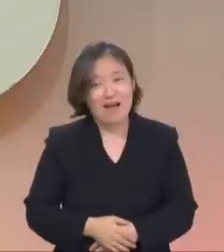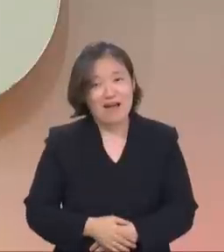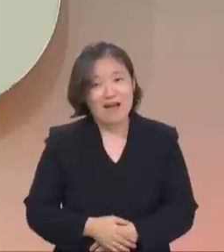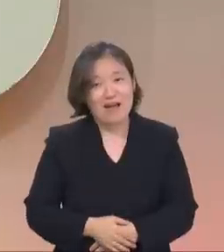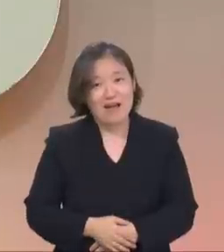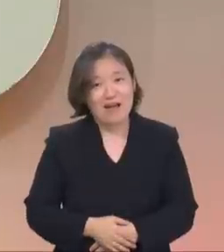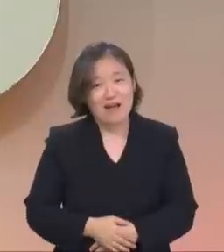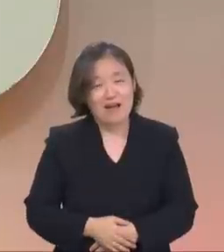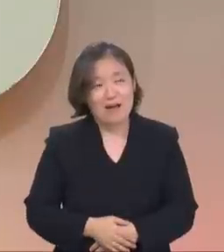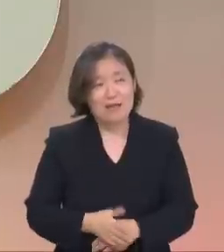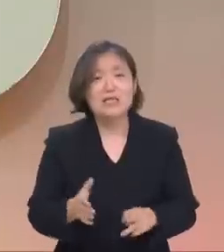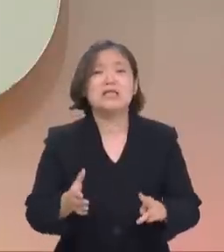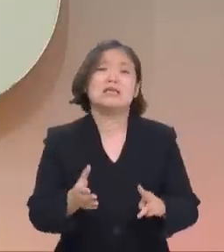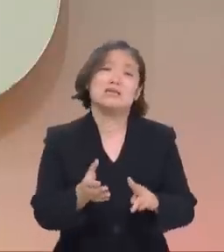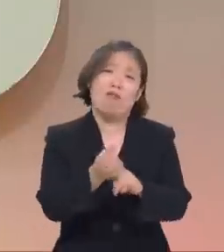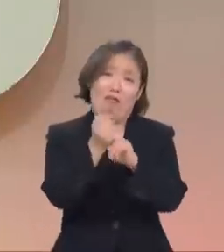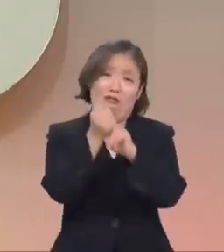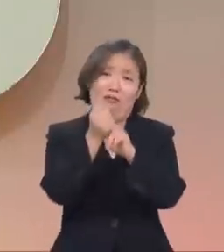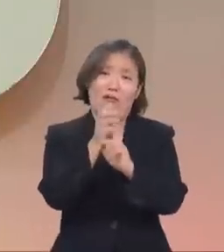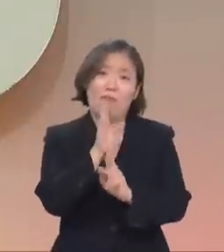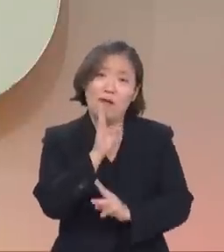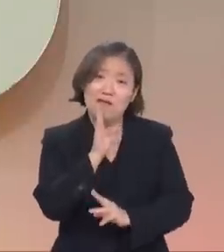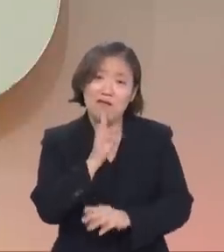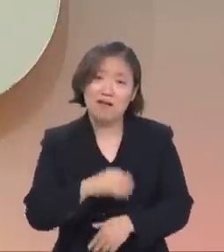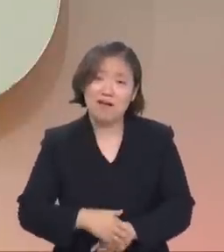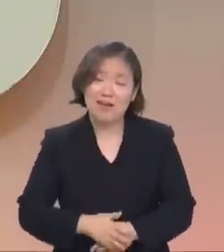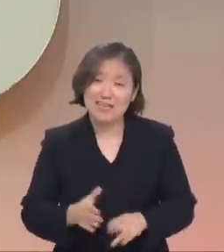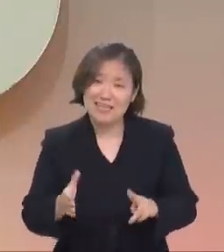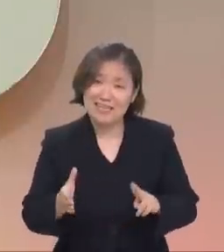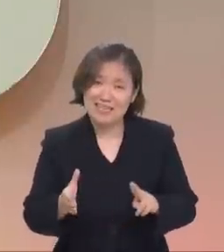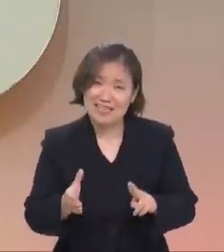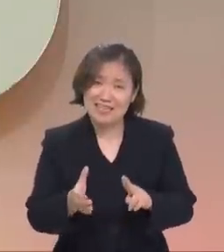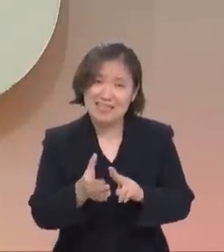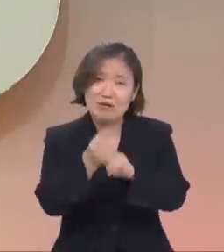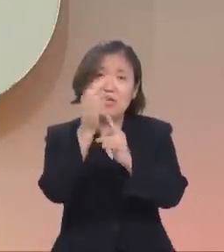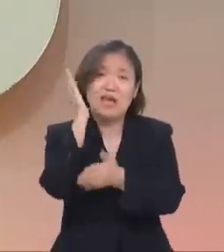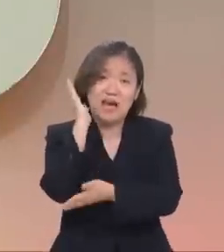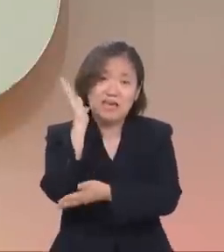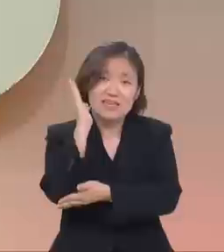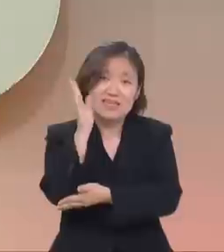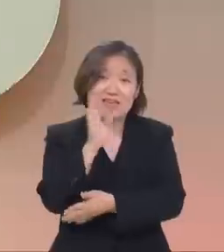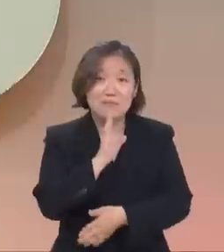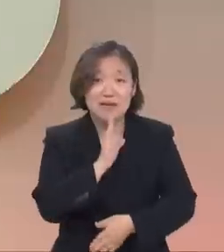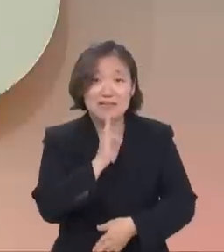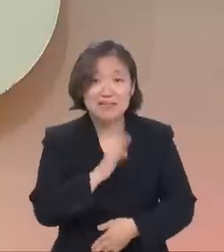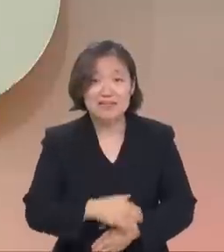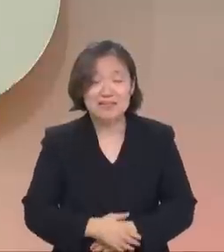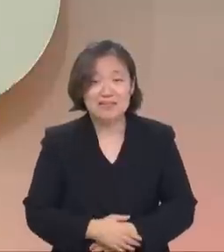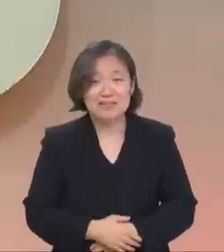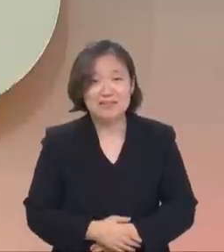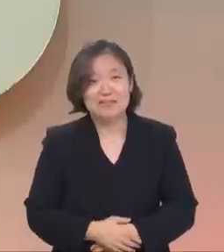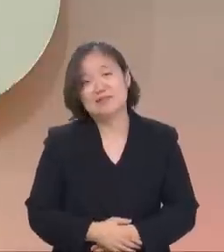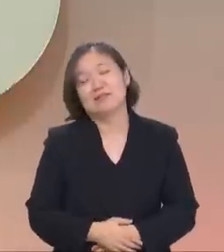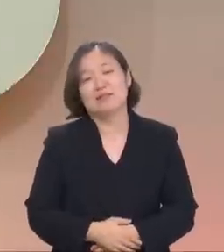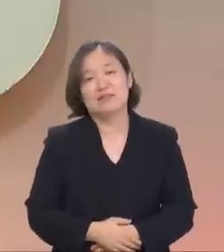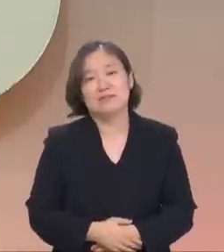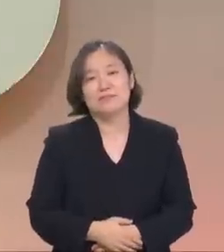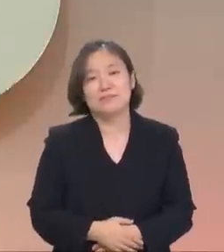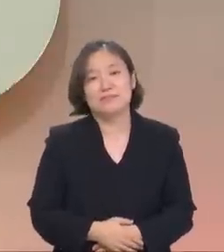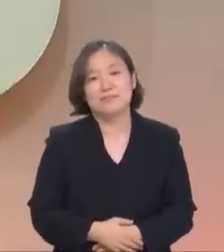정말 기적이라고 말할 수 있을 정도로 아주 아름다운 해피엔딩입니다 하지만 여러분